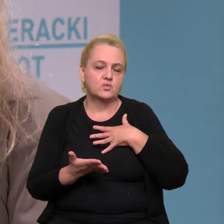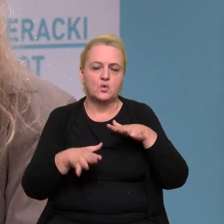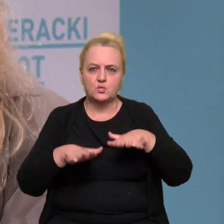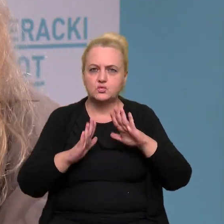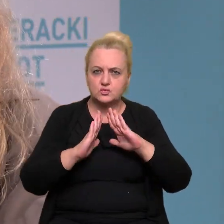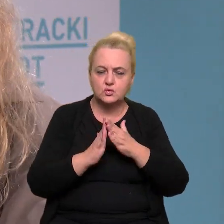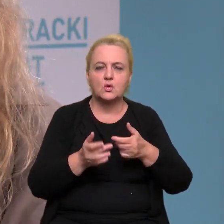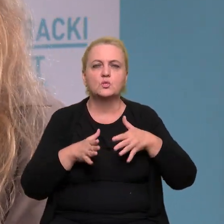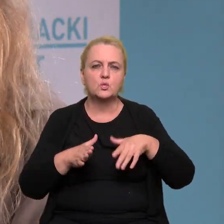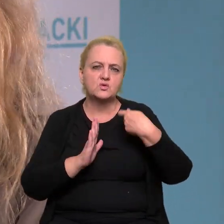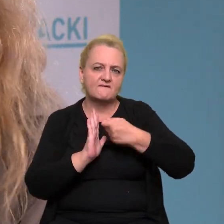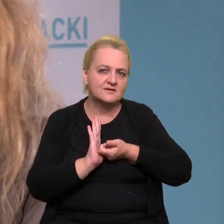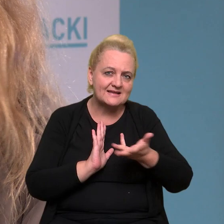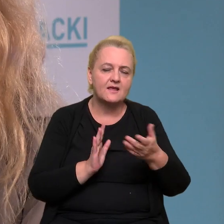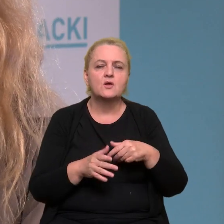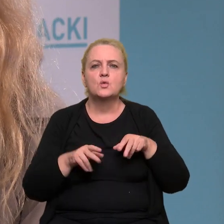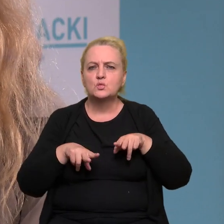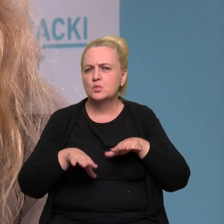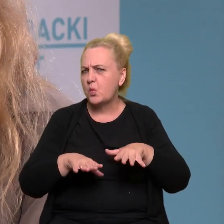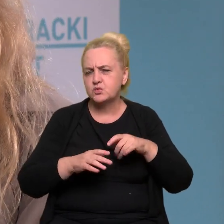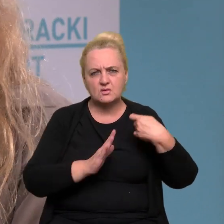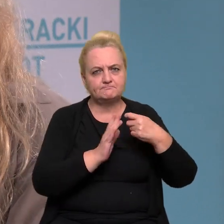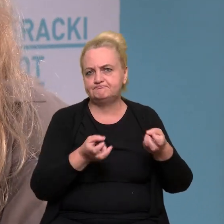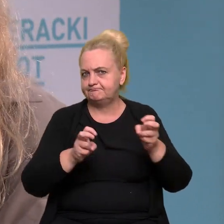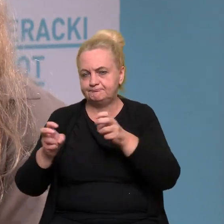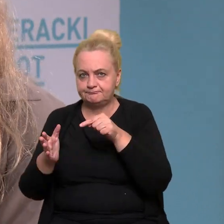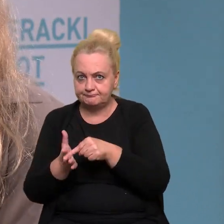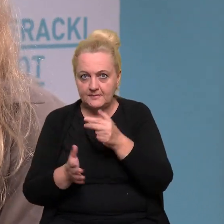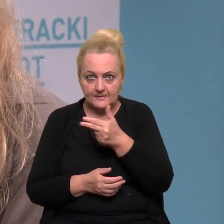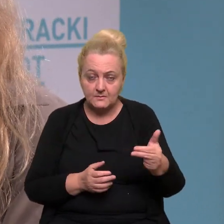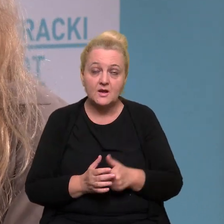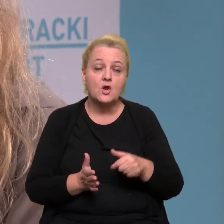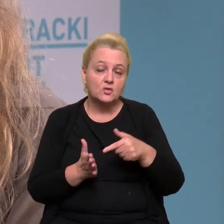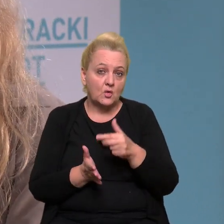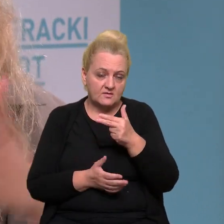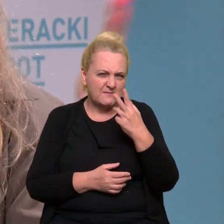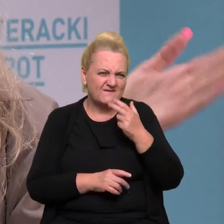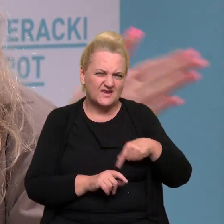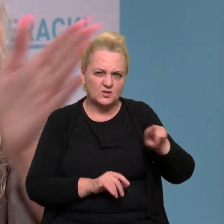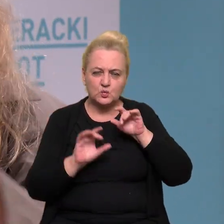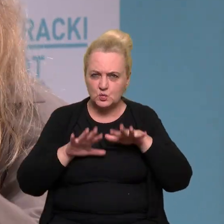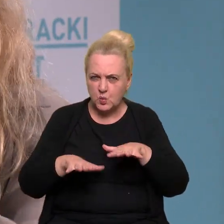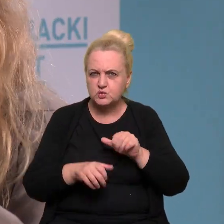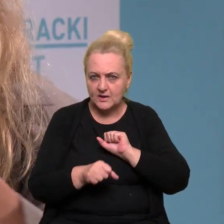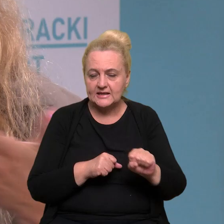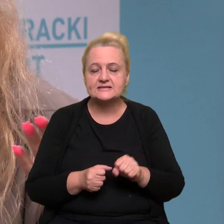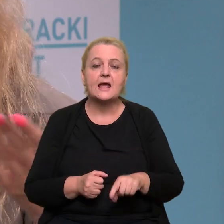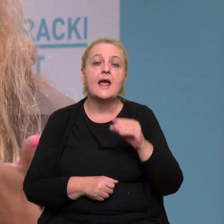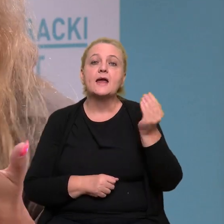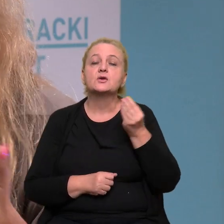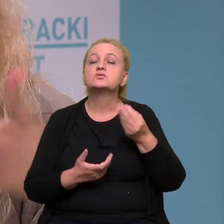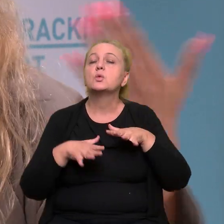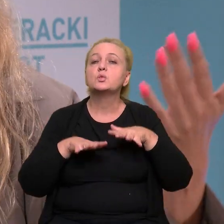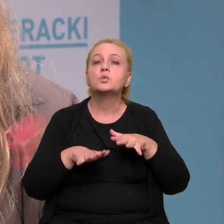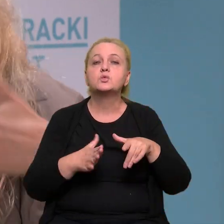dużo seriali, dużo filmów powstaje na ten temat, więc jest to temat widoczny. Jednocześnie